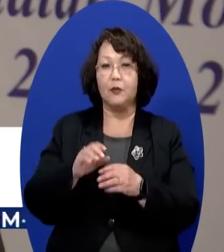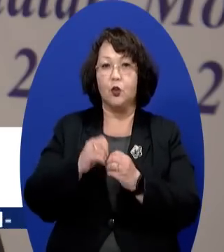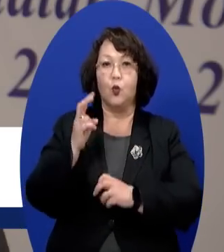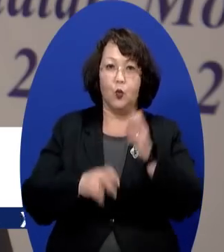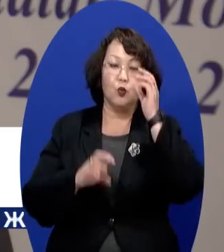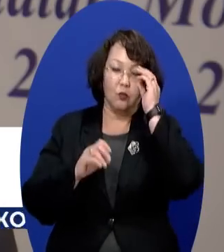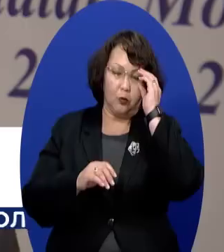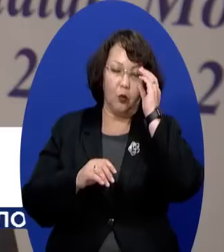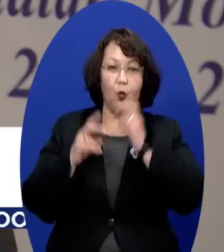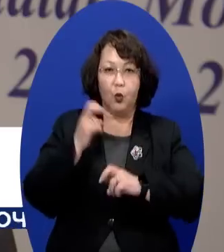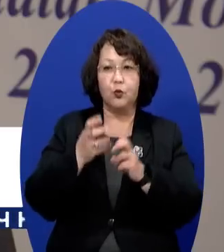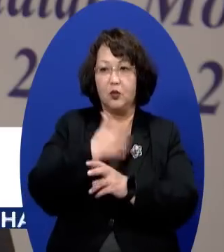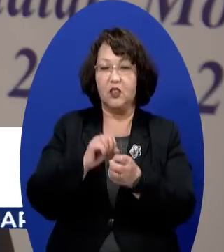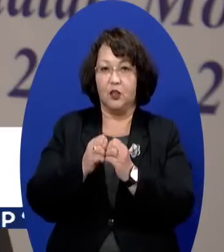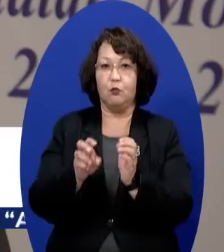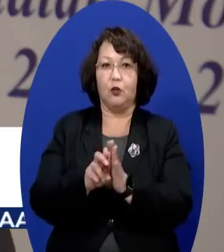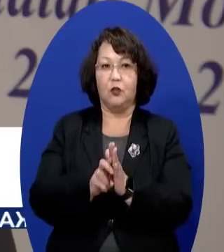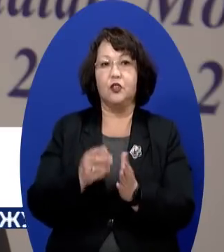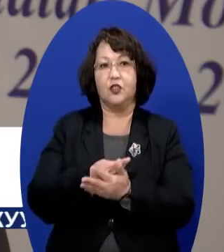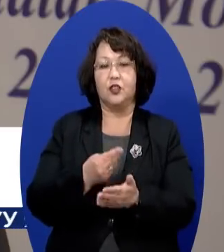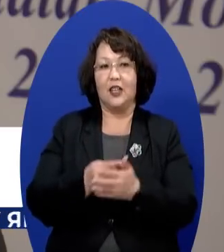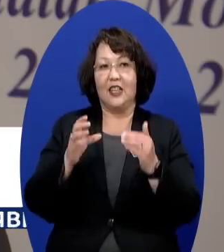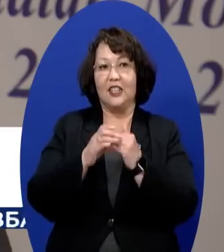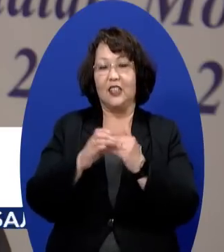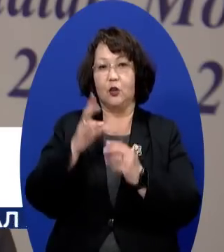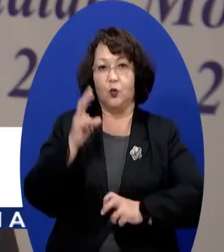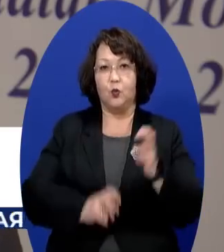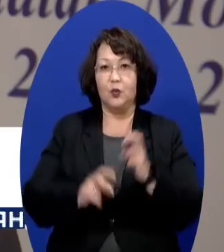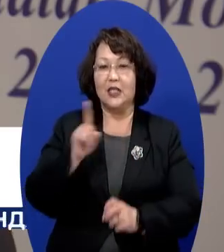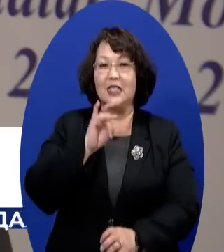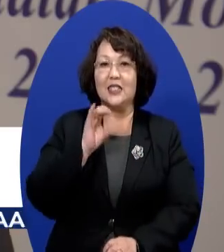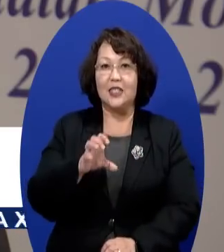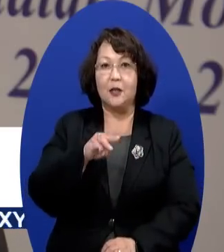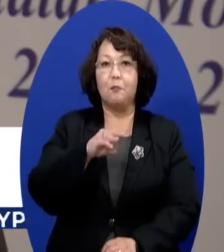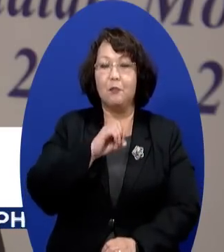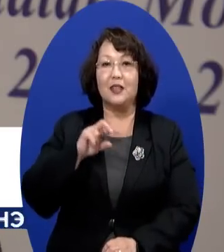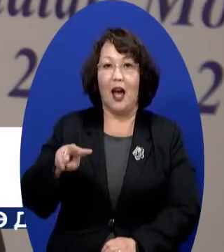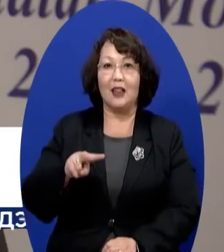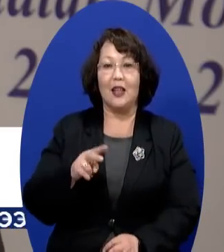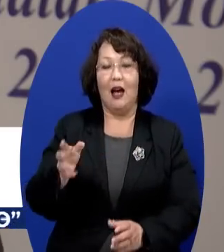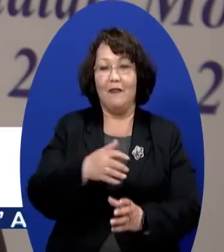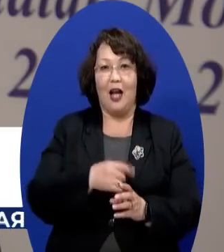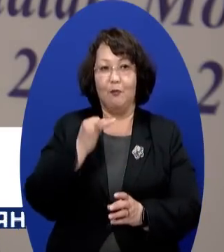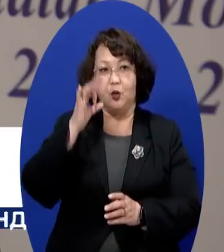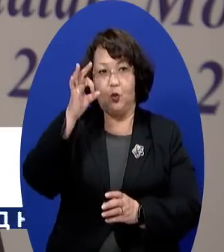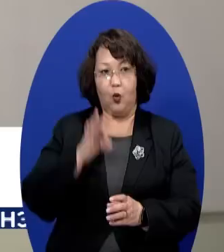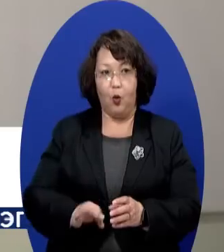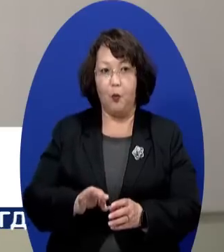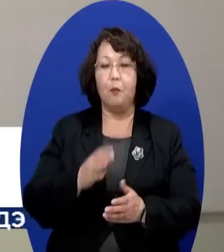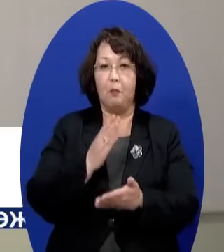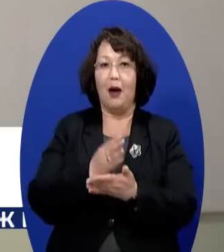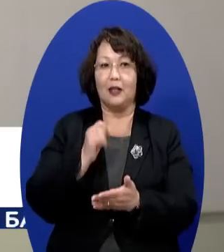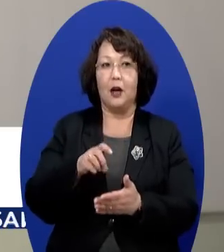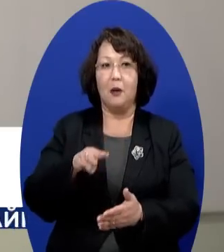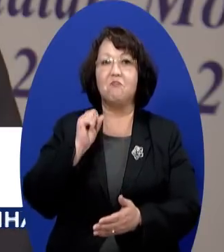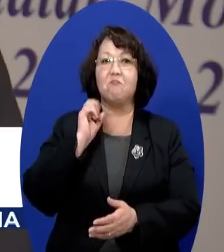үг. Үүнд бол бидэнд бол билээхэн жишээ байгаа. Эрдэнтийн үйлдвэрийн одоо зэсийн металл авалтыг хамгийн их байлгах математик загварыг болоос ийм илтгэл